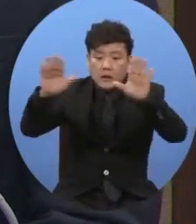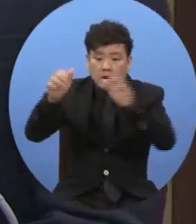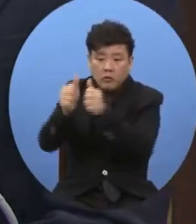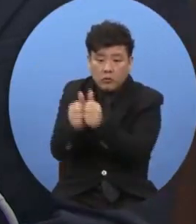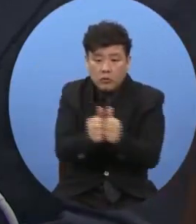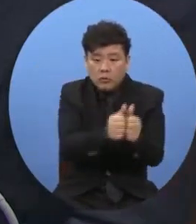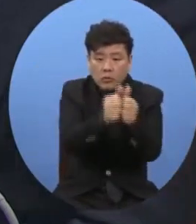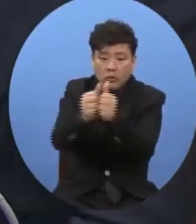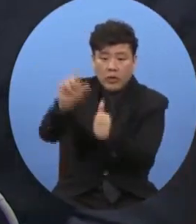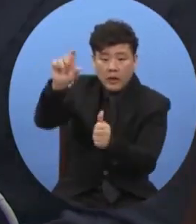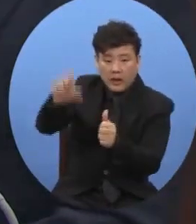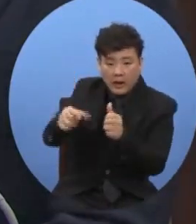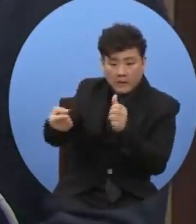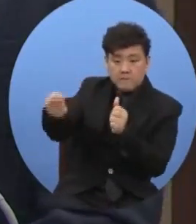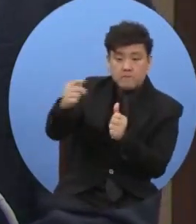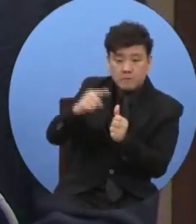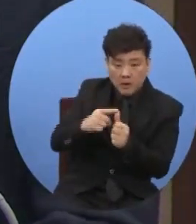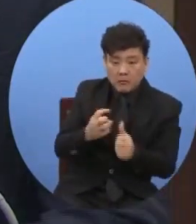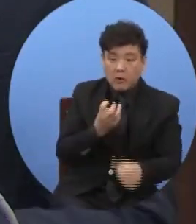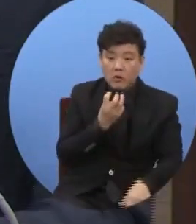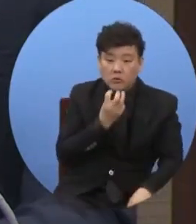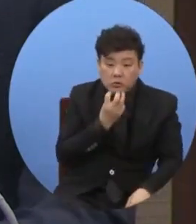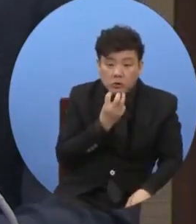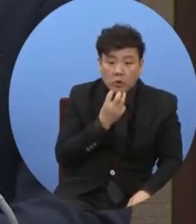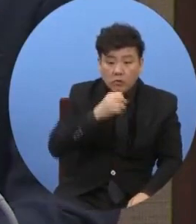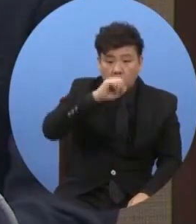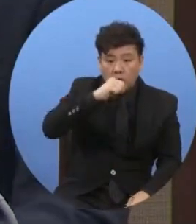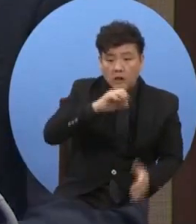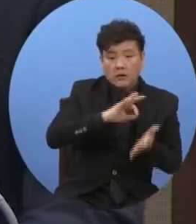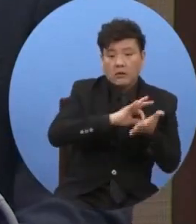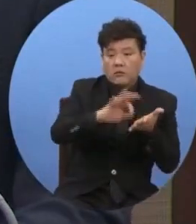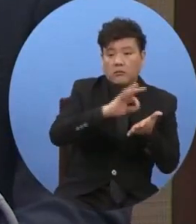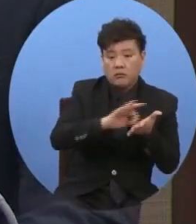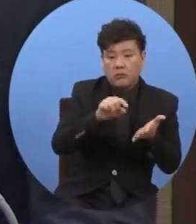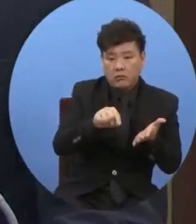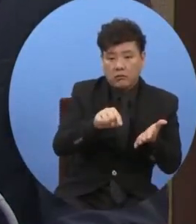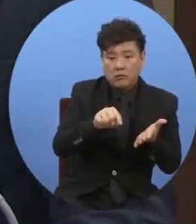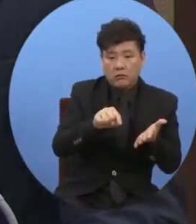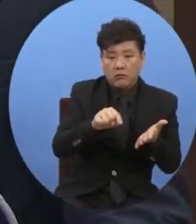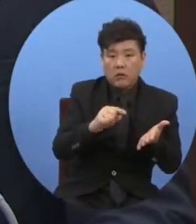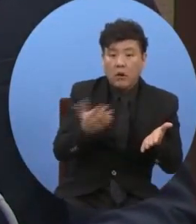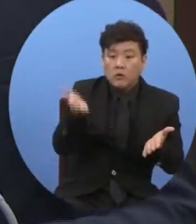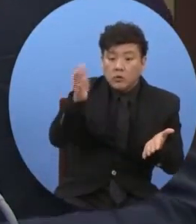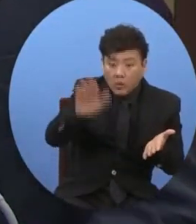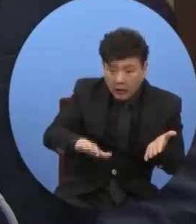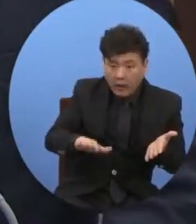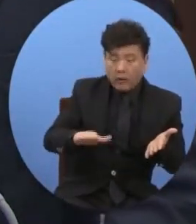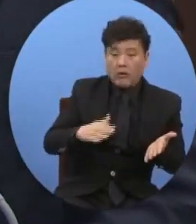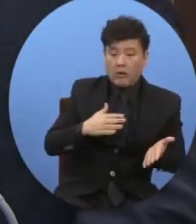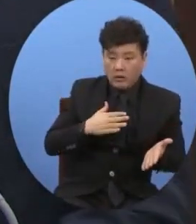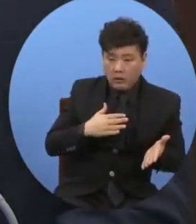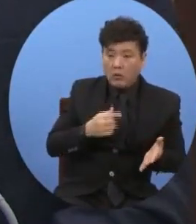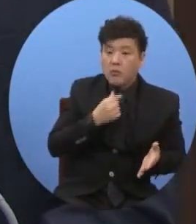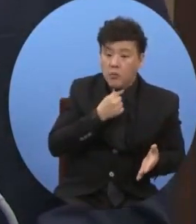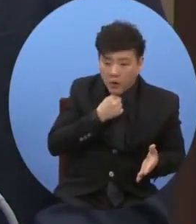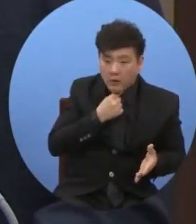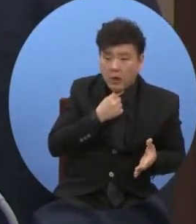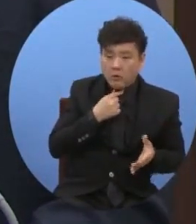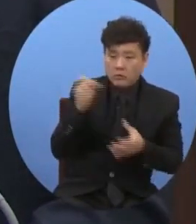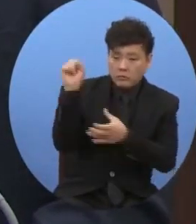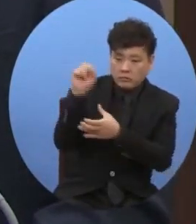되면 서울시 예산도 나갑니다. 그럼에도 불구하고 전부 오픈을 했습니다. 원하시면